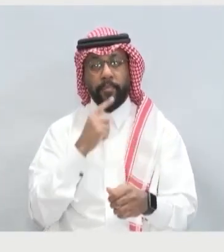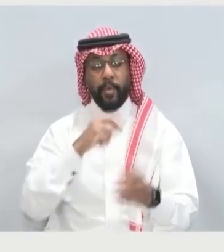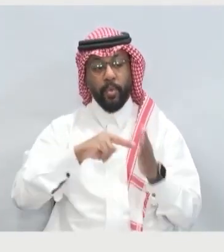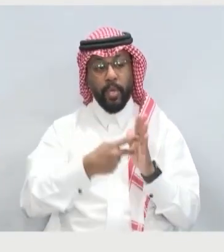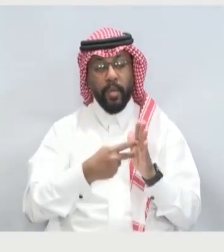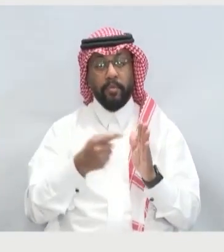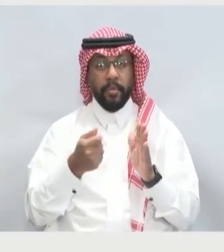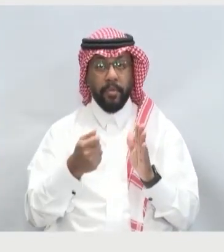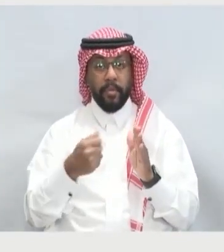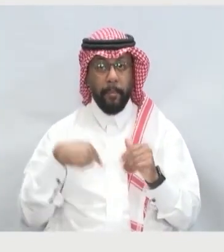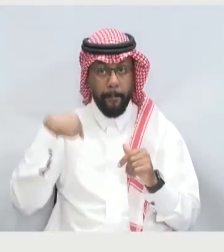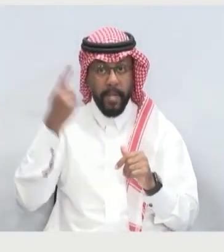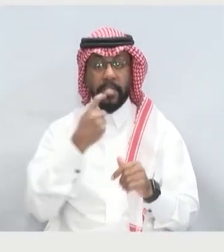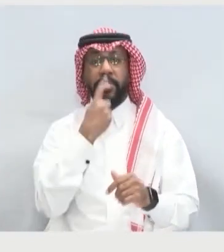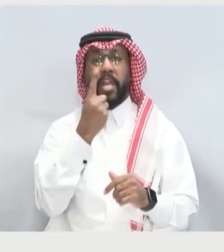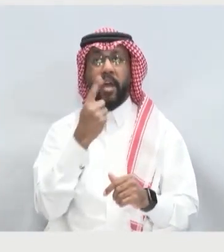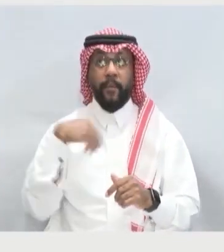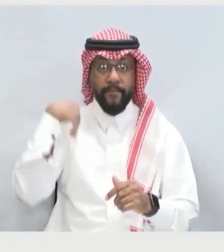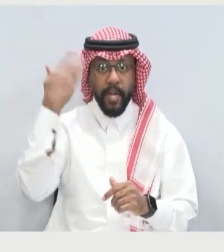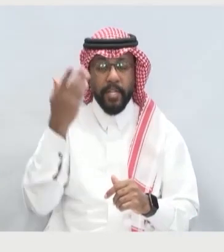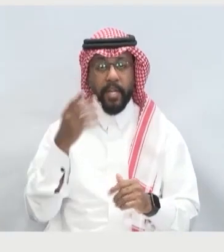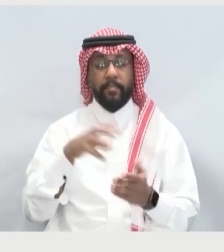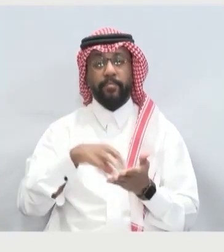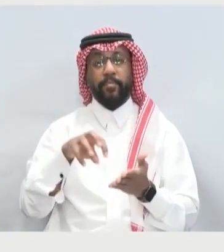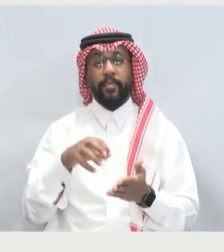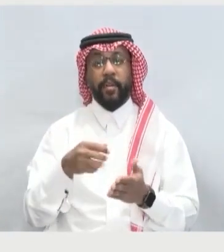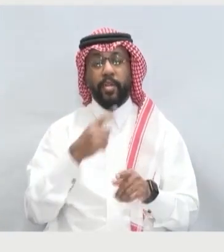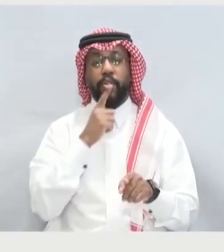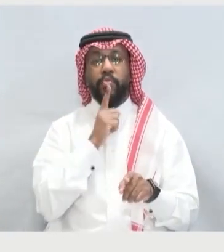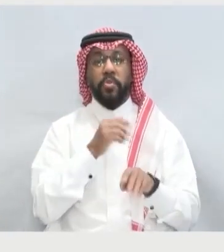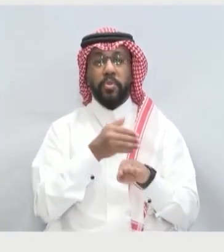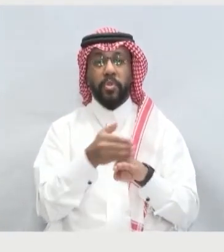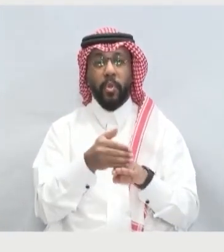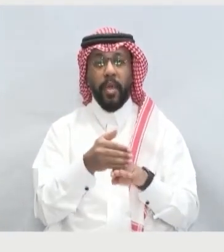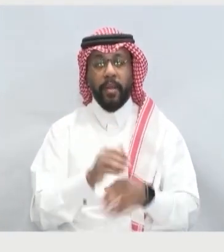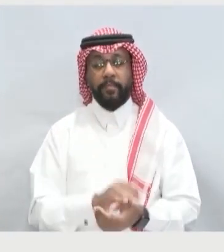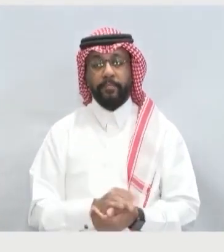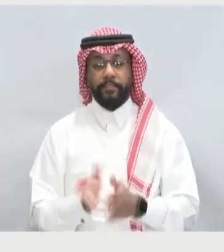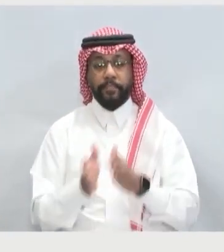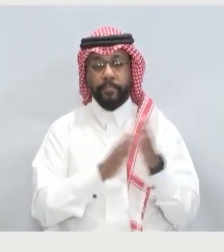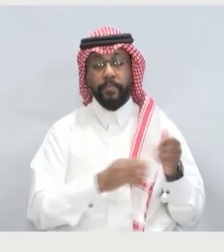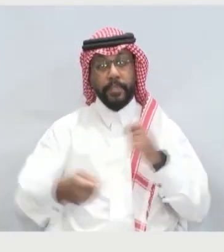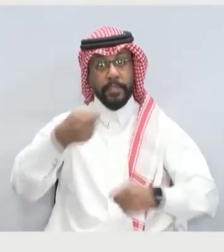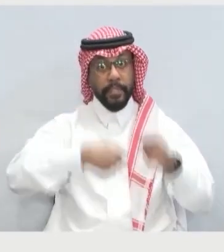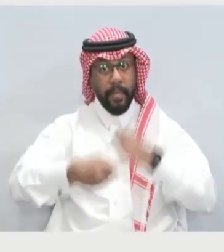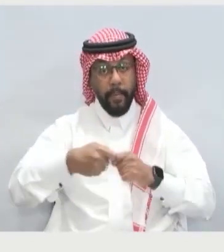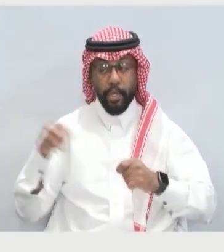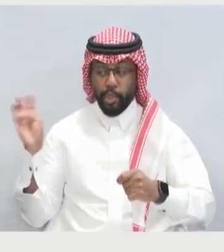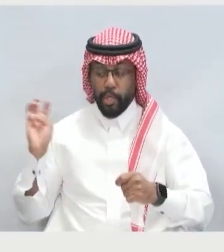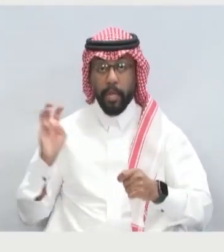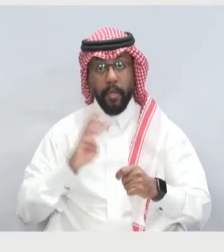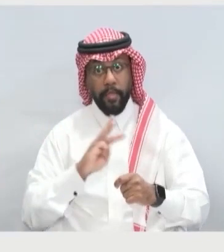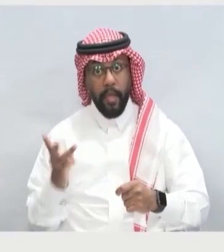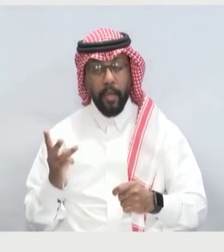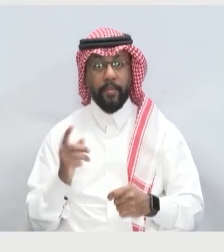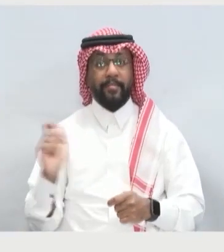لاموال لاكثر من سنه وبالتالي تصنف من الاصول طويله الاجل عكس استثمارات في المصانع ومعدات لا يتم استهلاك الاراضي